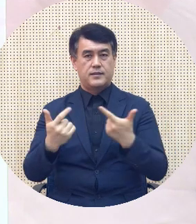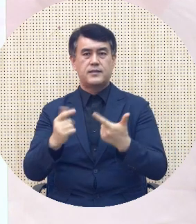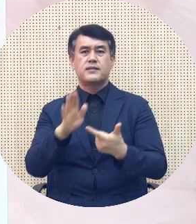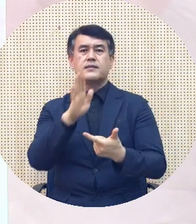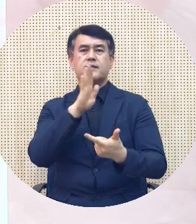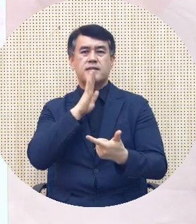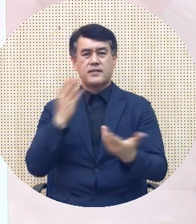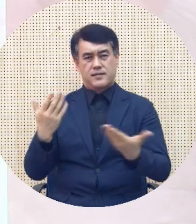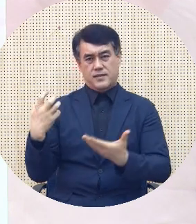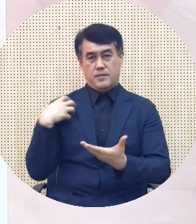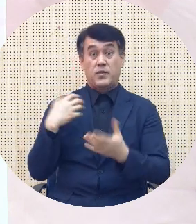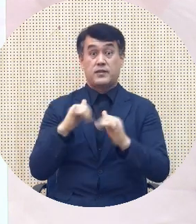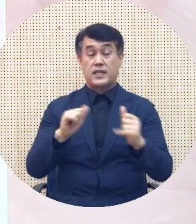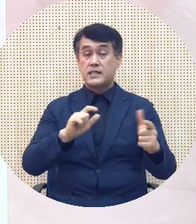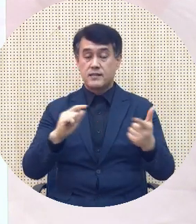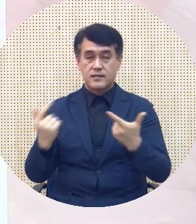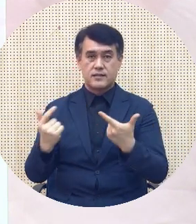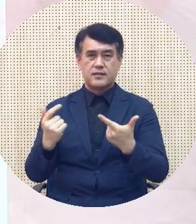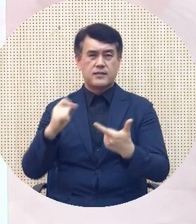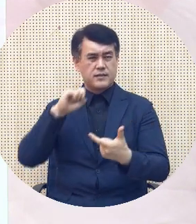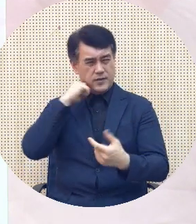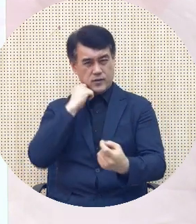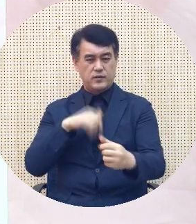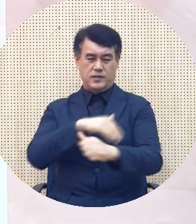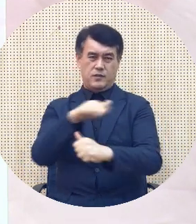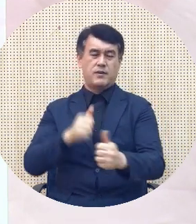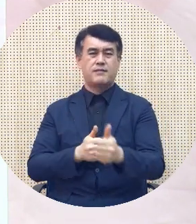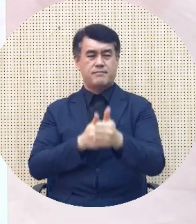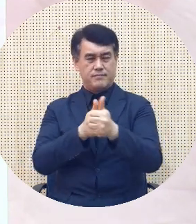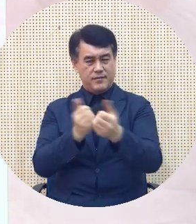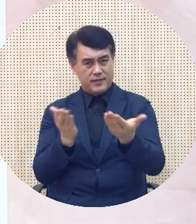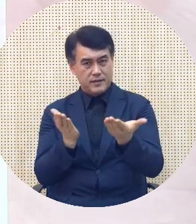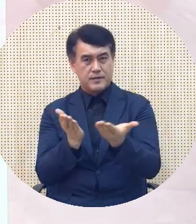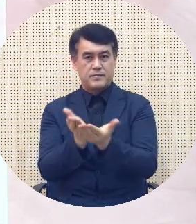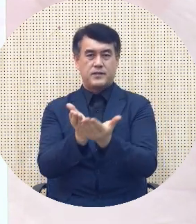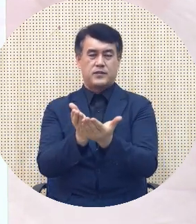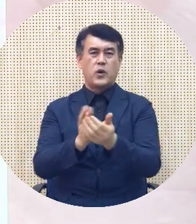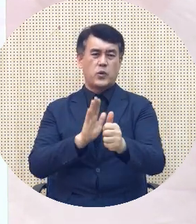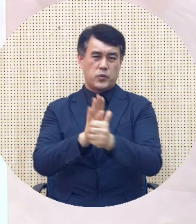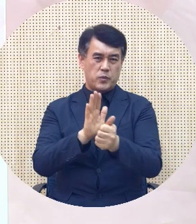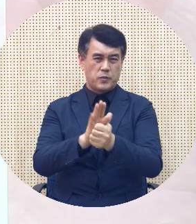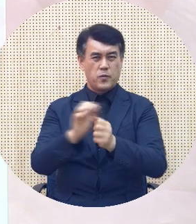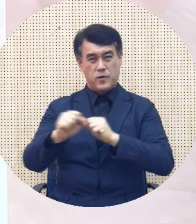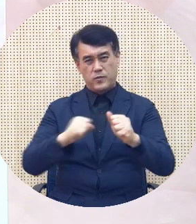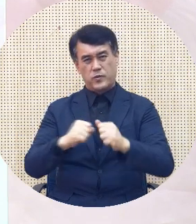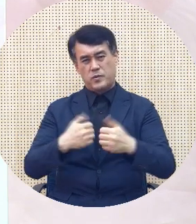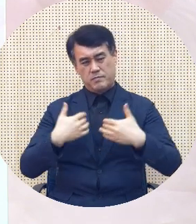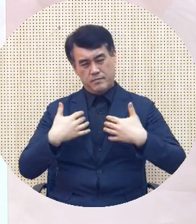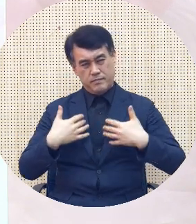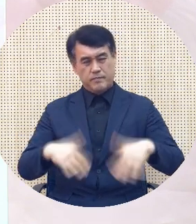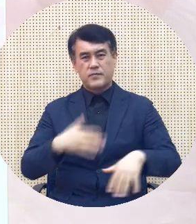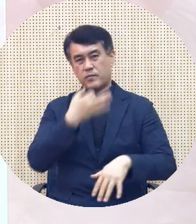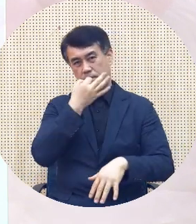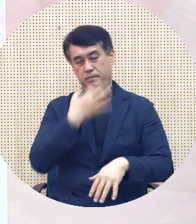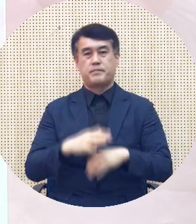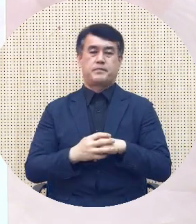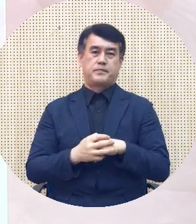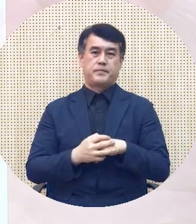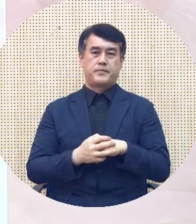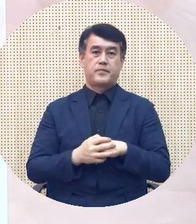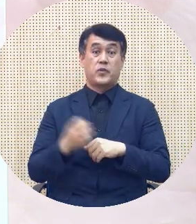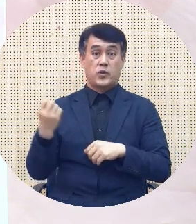실무진 선생님들은 위기 상황에 맞춰서 사람들을 돕고 뛰느라 쉴 틈도 없었습니다.